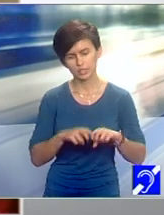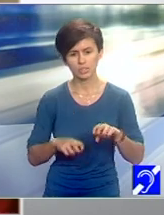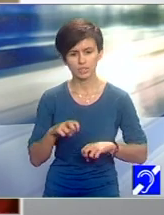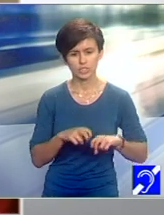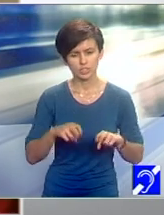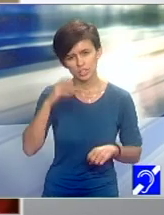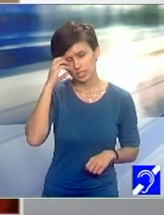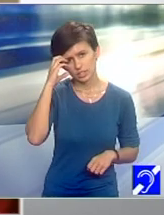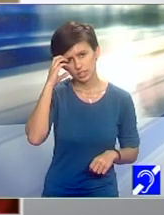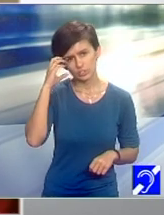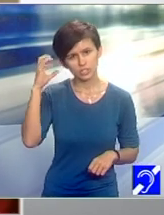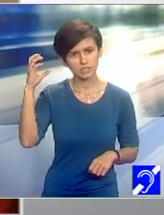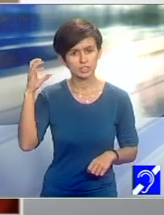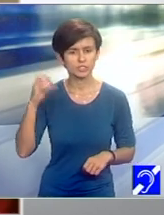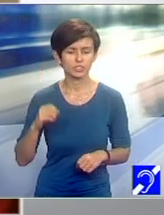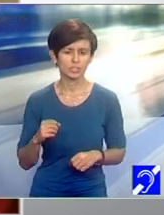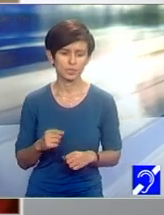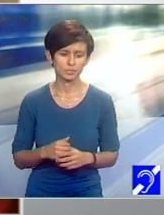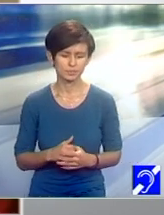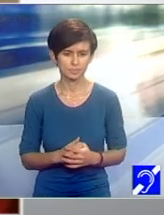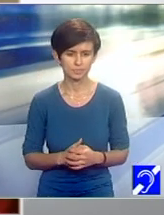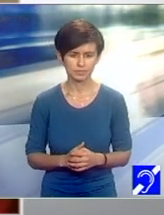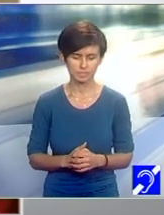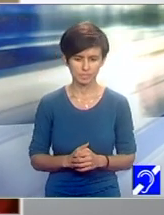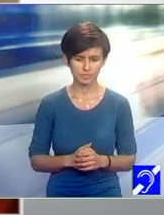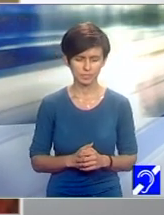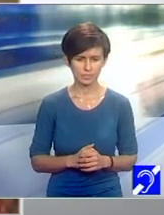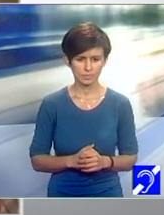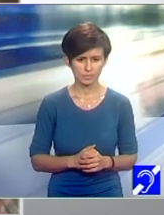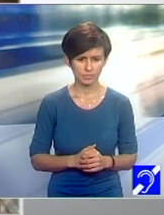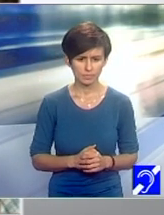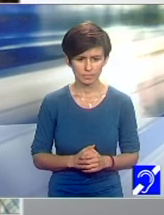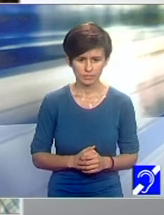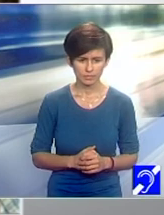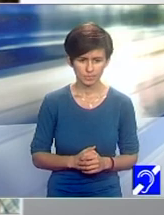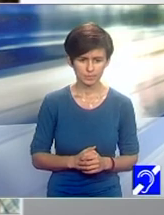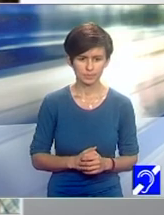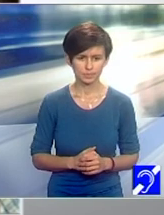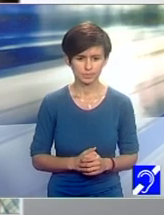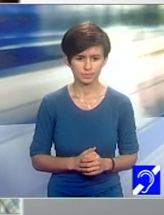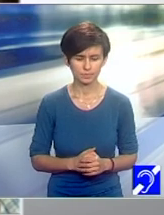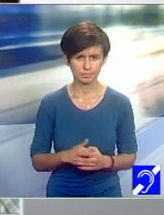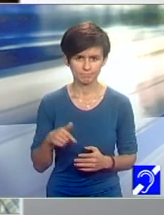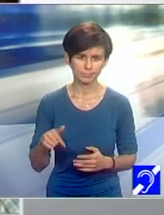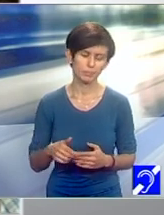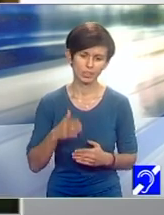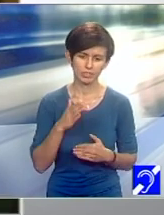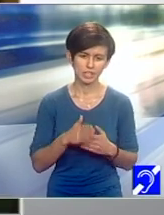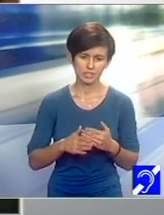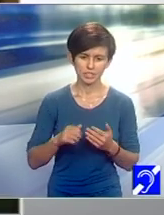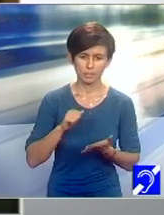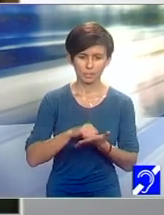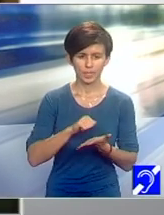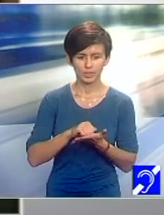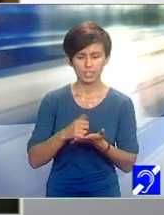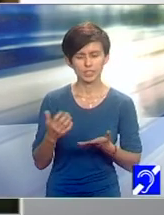științifice a științei și ingineriei materialelor, care a culminat cu cartea de căpătâi